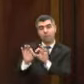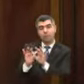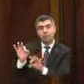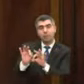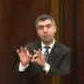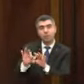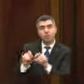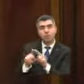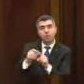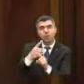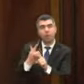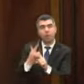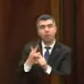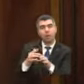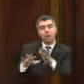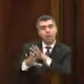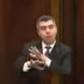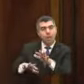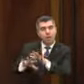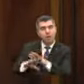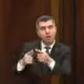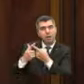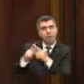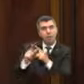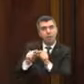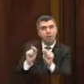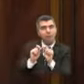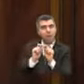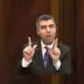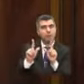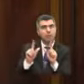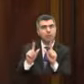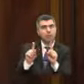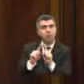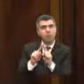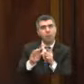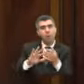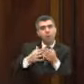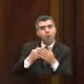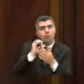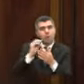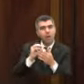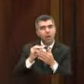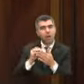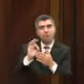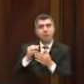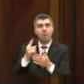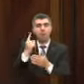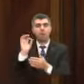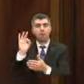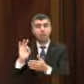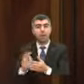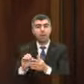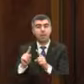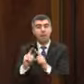التي نفتخر ان بلادنا عندنا فيها قطاعات استراتيجيه واضحه، ولكن ما كايناش التقائيه، ما كايناش فعاليه، ما كايناش نجاعه،